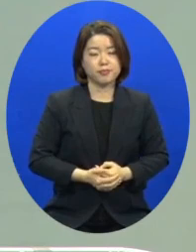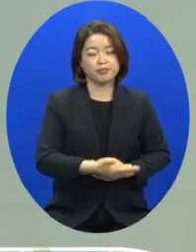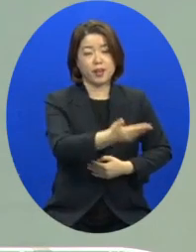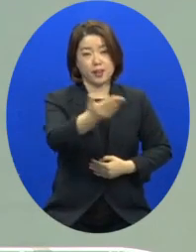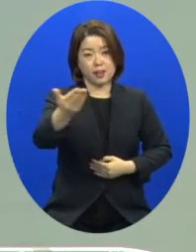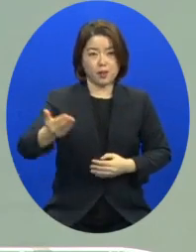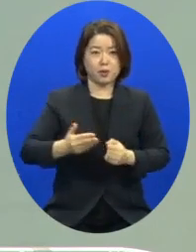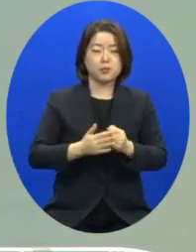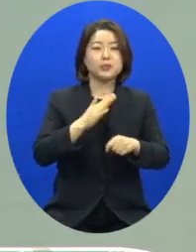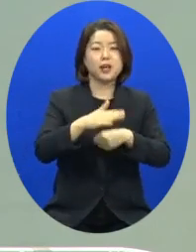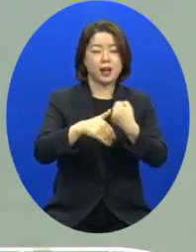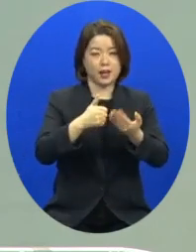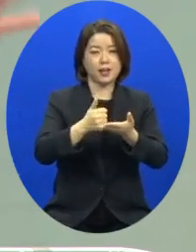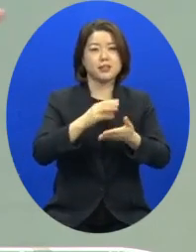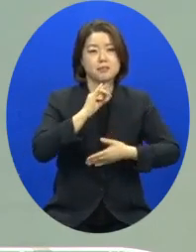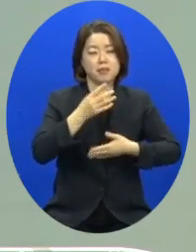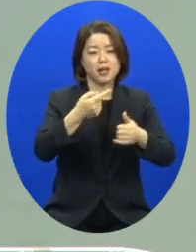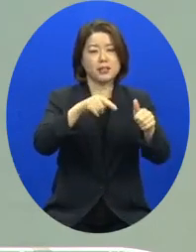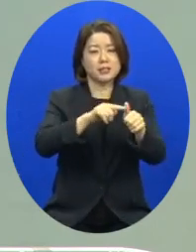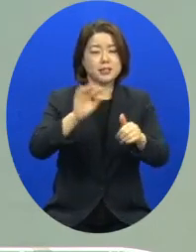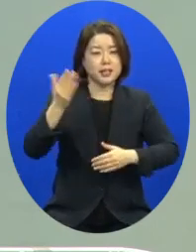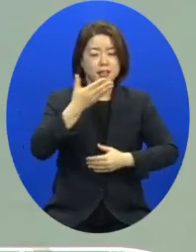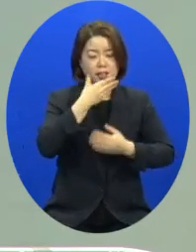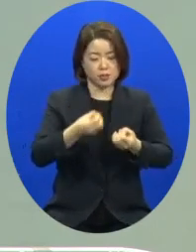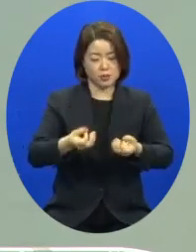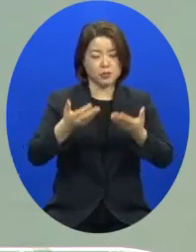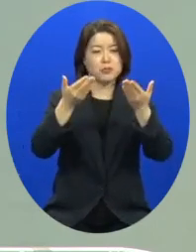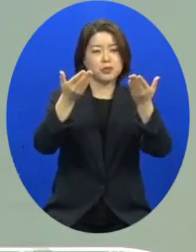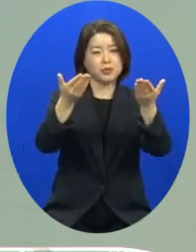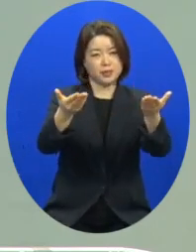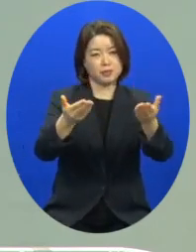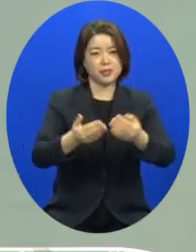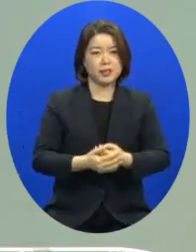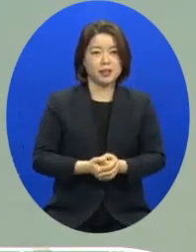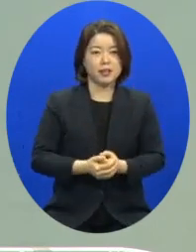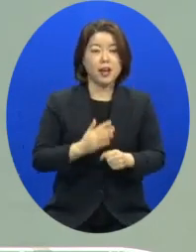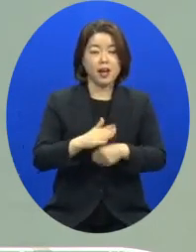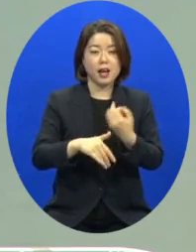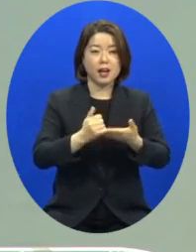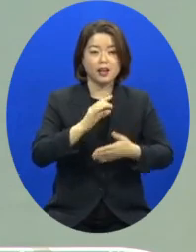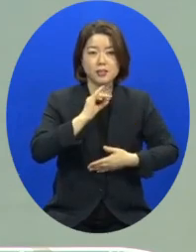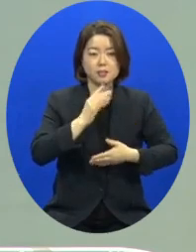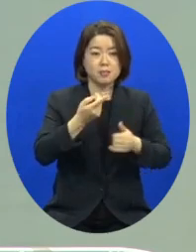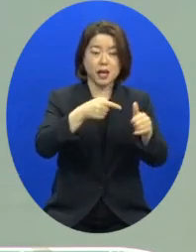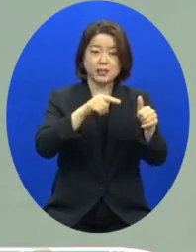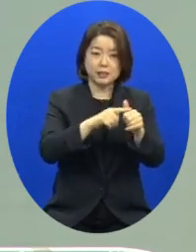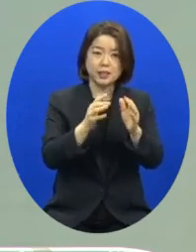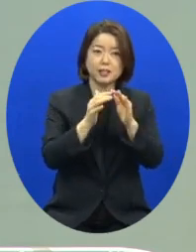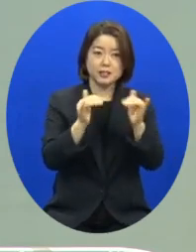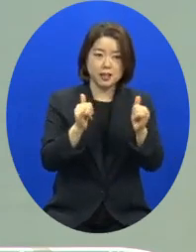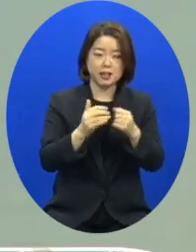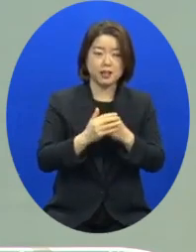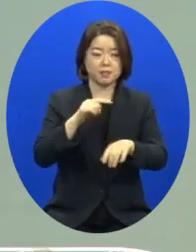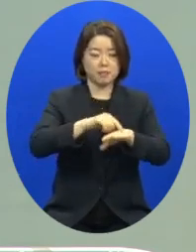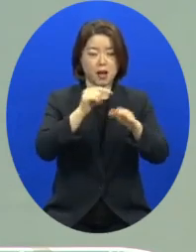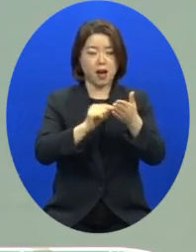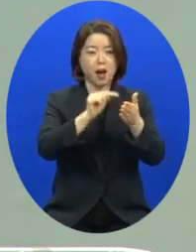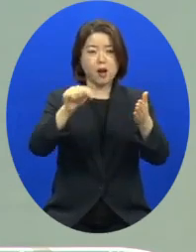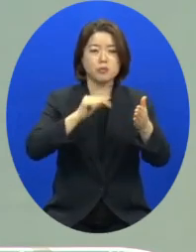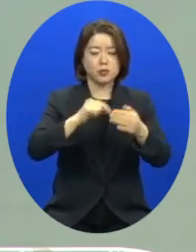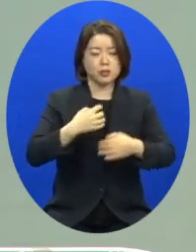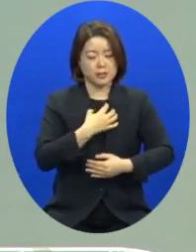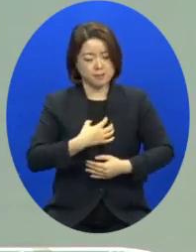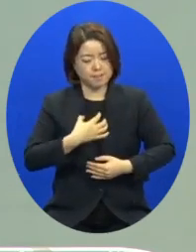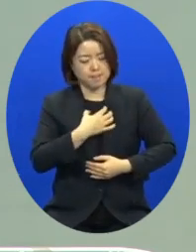여러분, 하나님만 의지하게 되시기를 축복합니다. 하나님만 의지하는 사람은 마음의 염려의